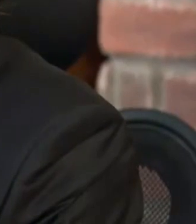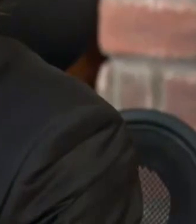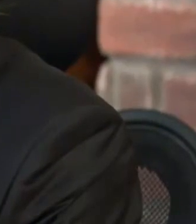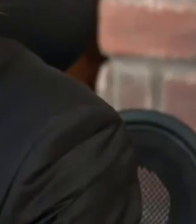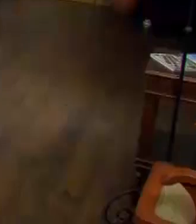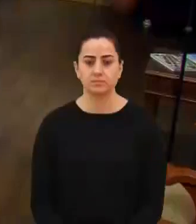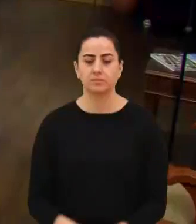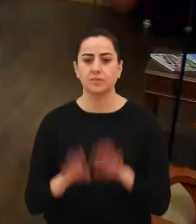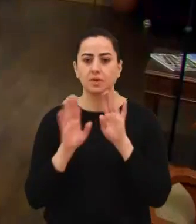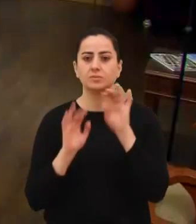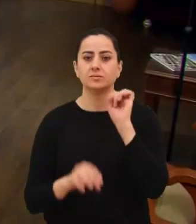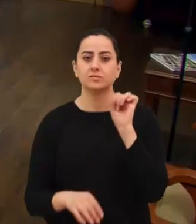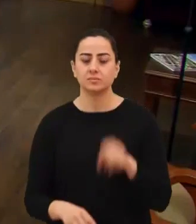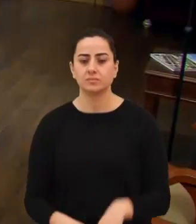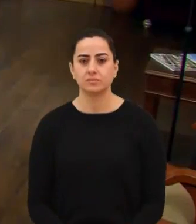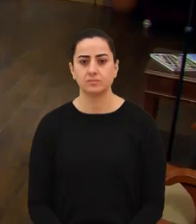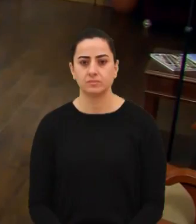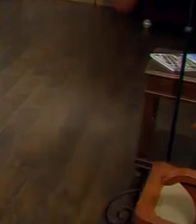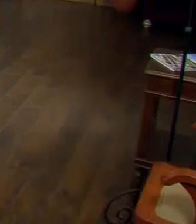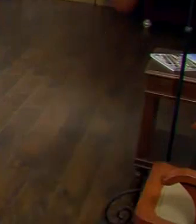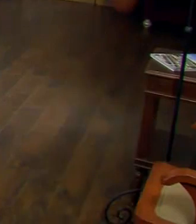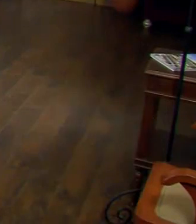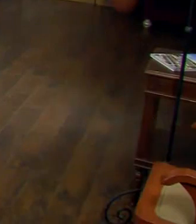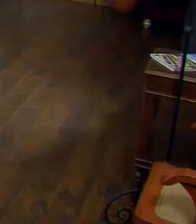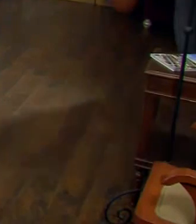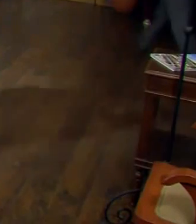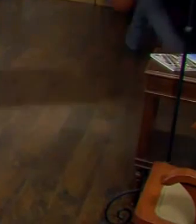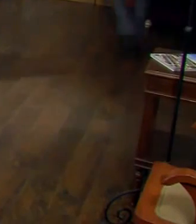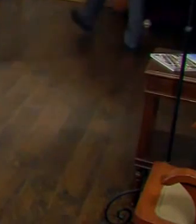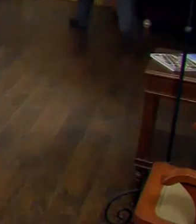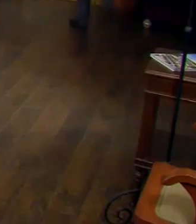Mafyanın ofisi. Efik kapıya baksana.